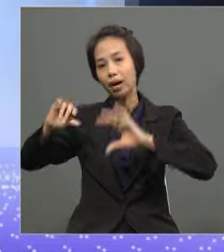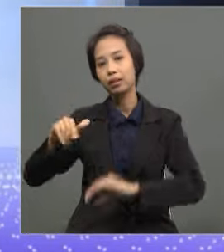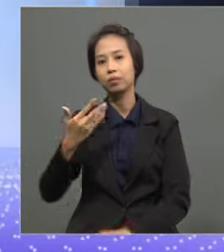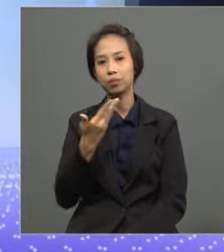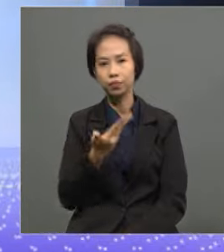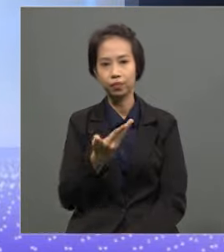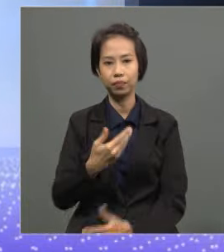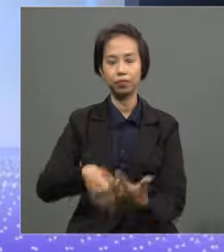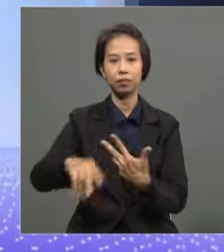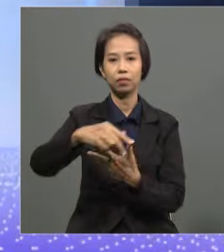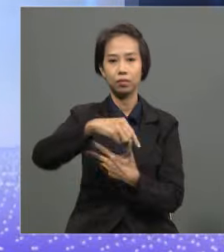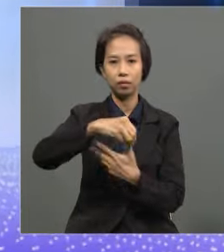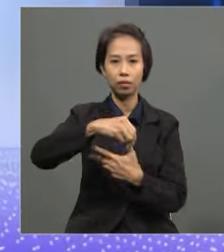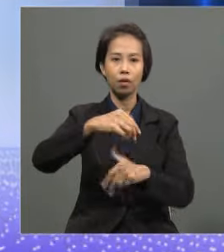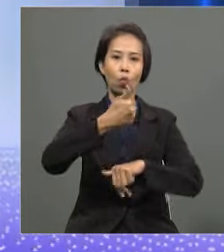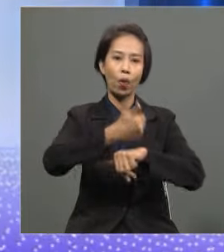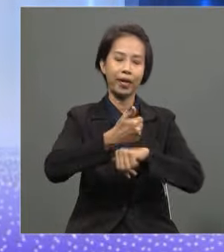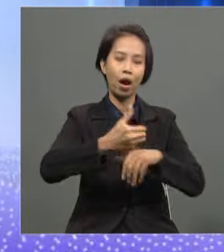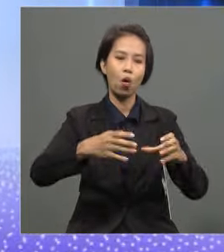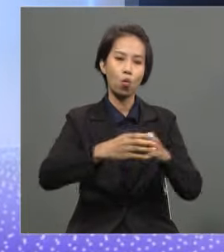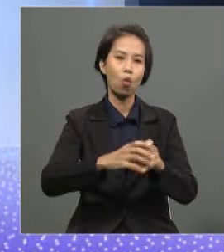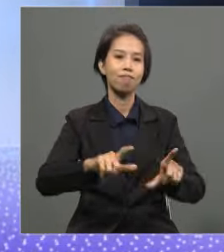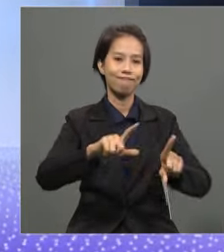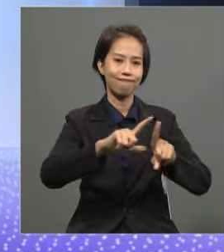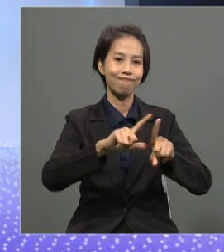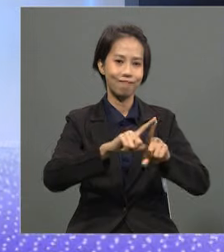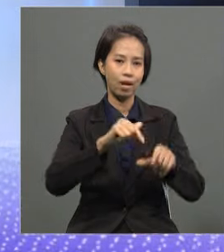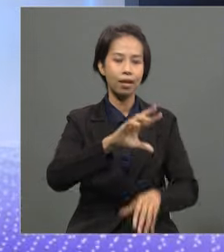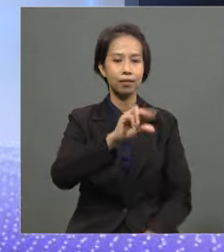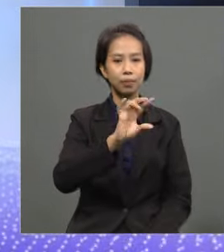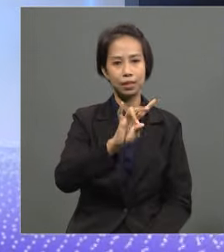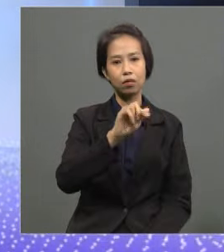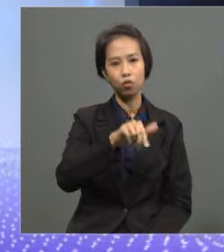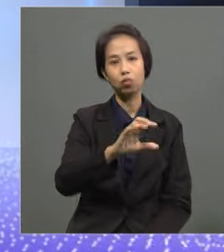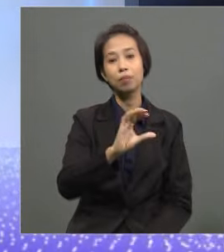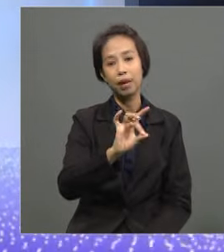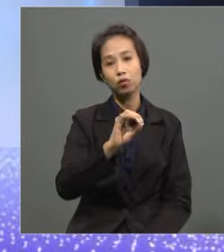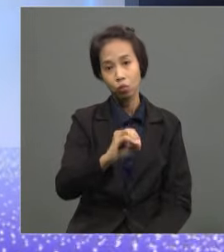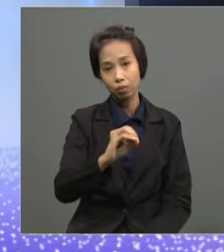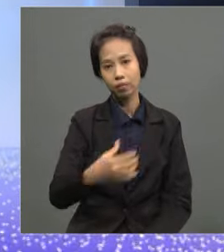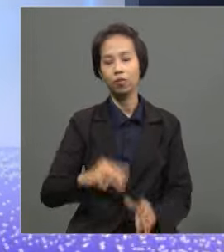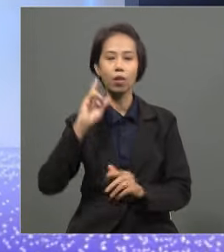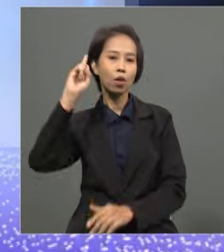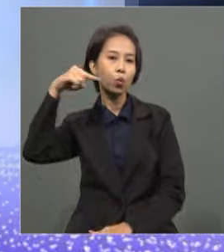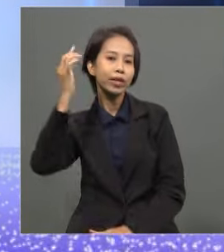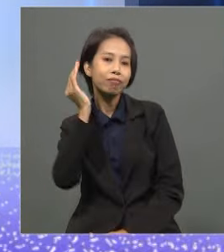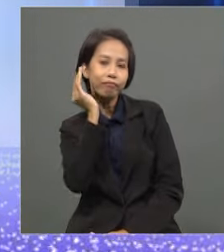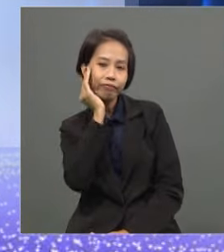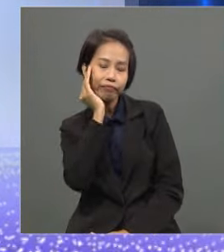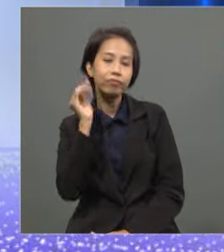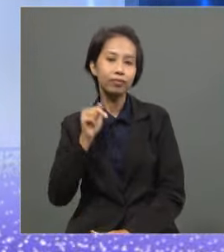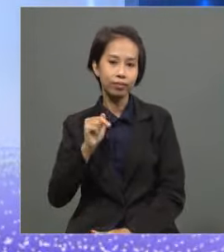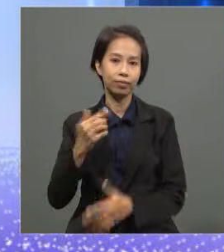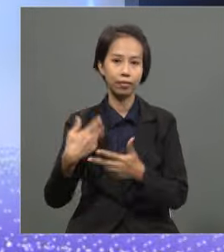ณัฐพงษ์เรืองปัญญาวุฒิหัวหน้าพรรคประชาชนร้อยละ37.8รองลงมาคือนางสาวศิริกัญญาตันสกุล